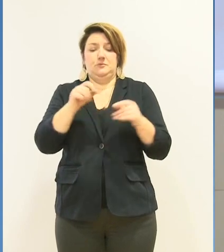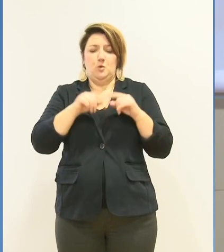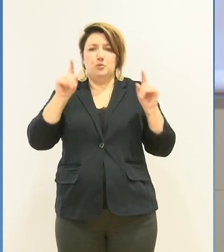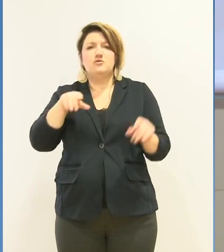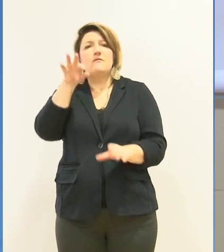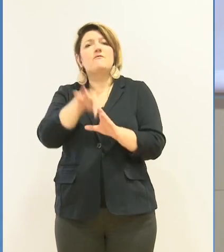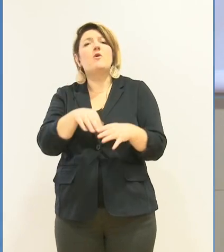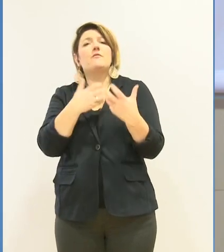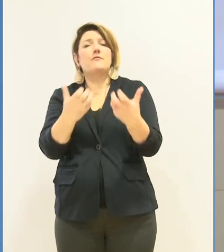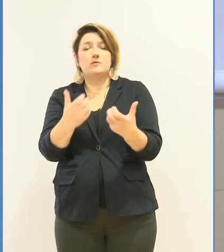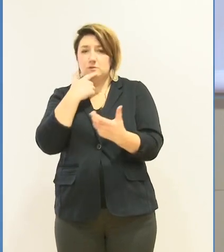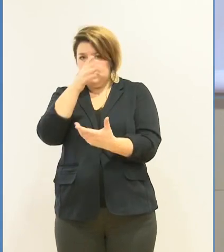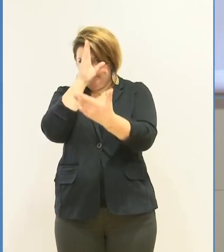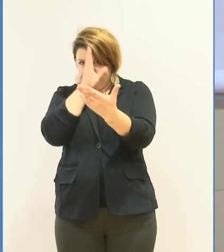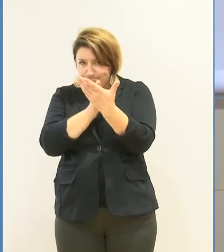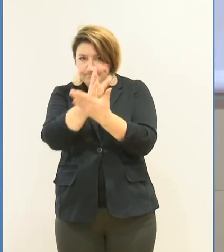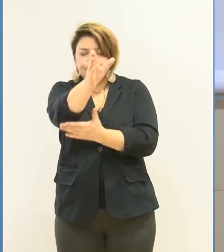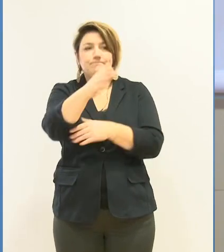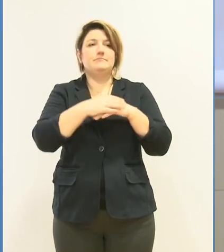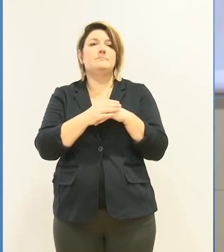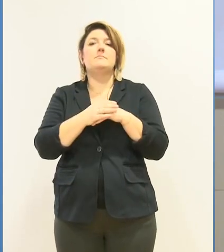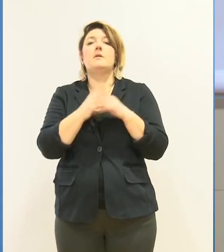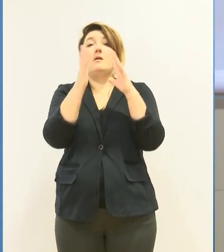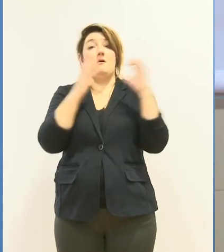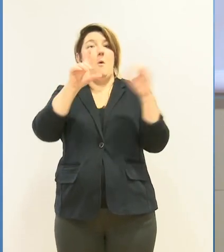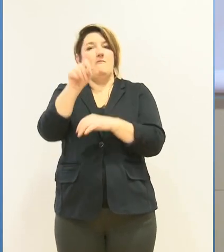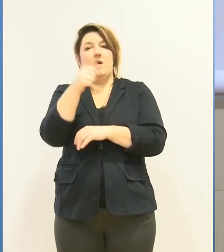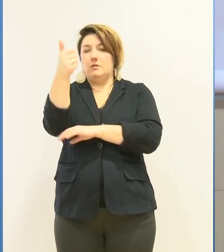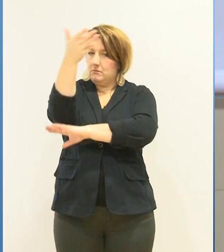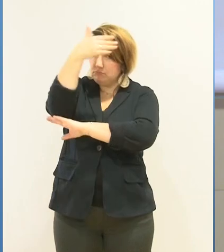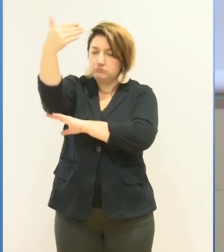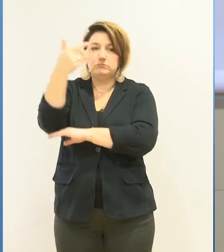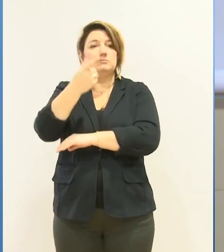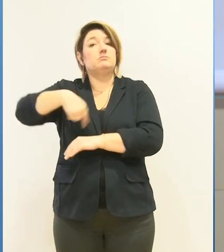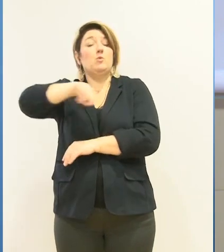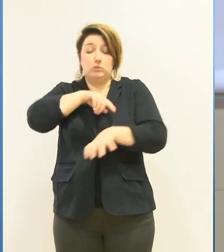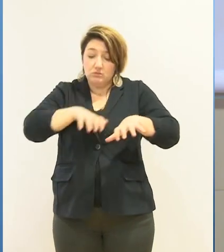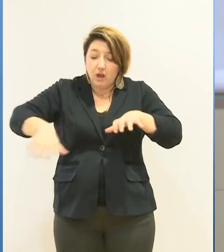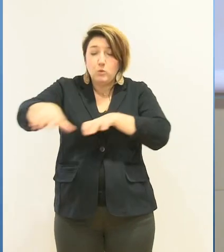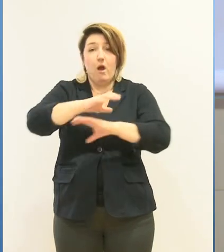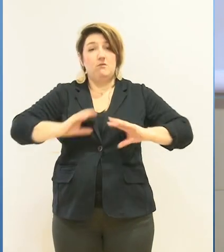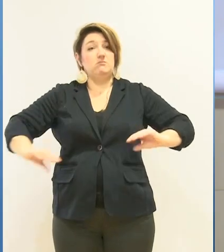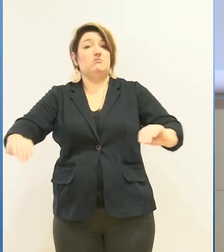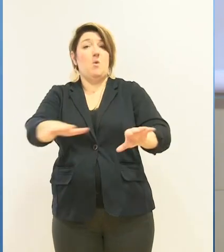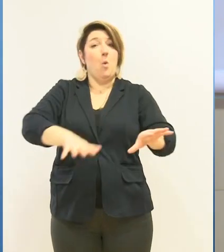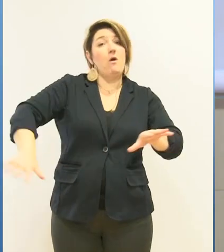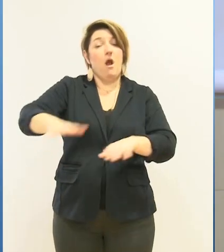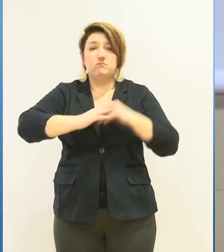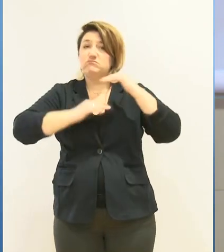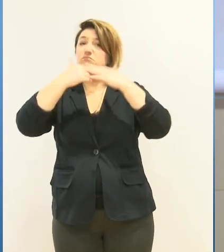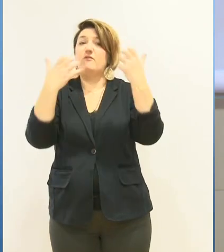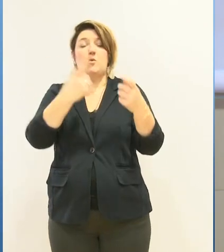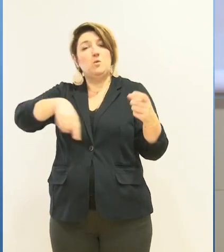la france de la coop 21 se construit dans les territoires nous prenons un temps d'avant ce notamment quand on voit le peu d'intérêt